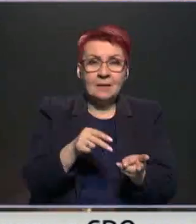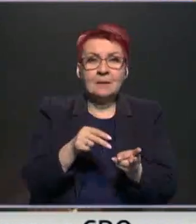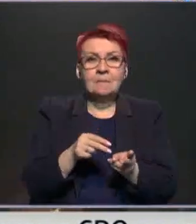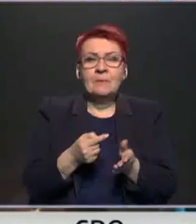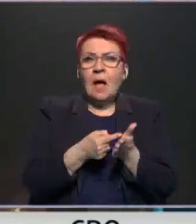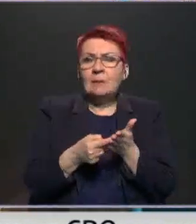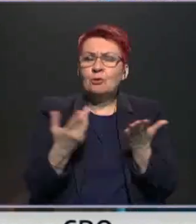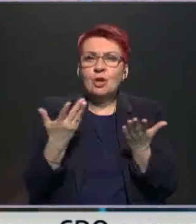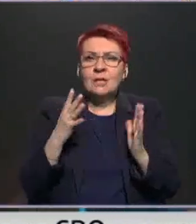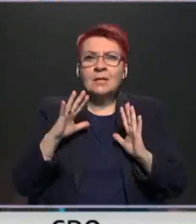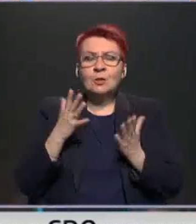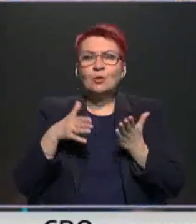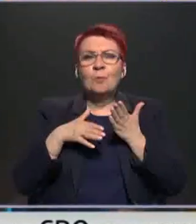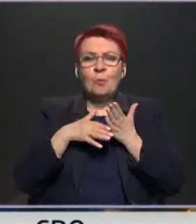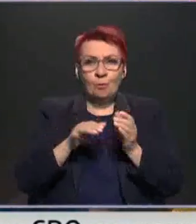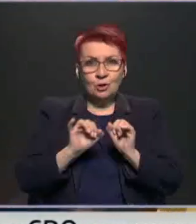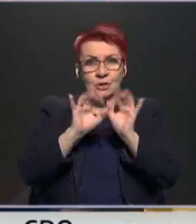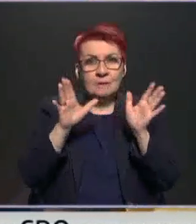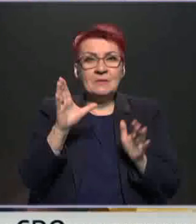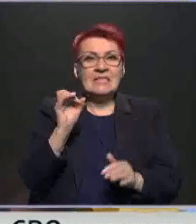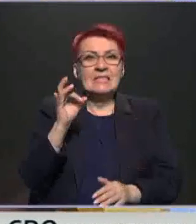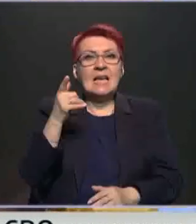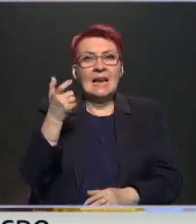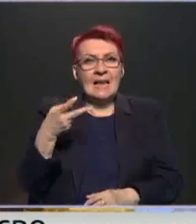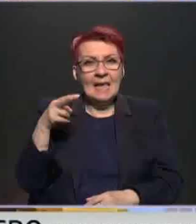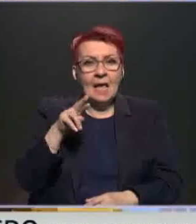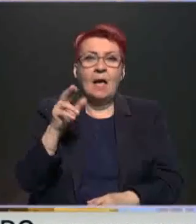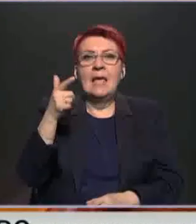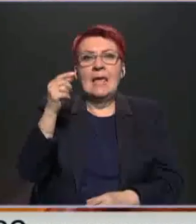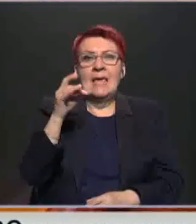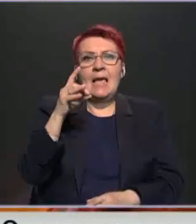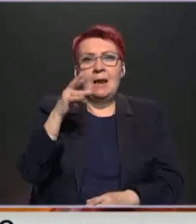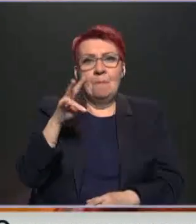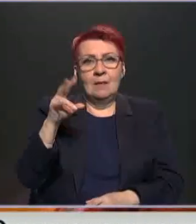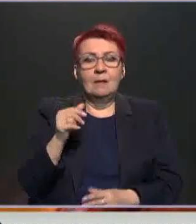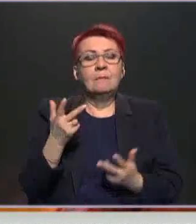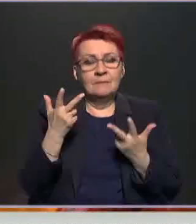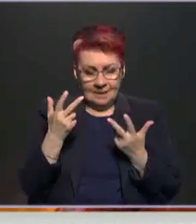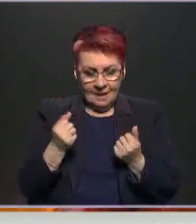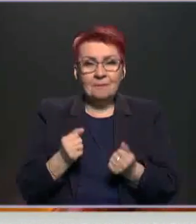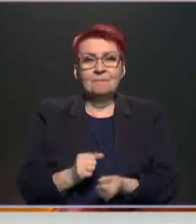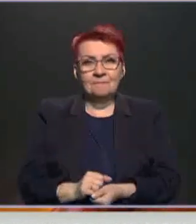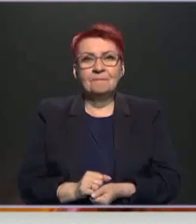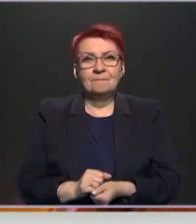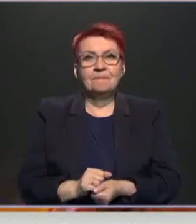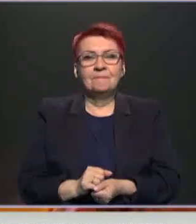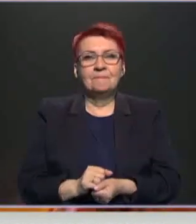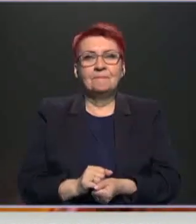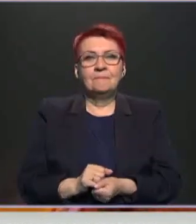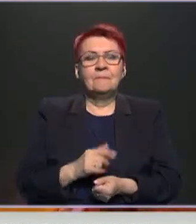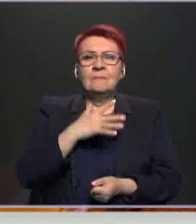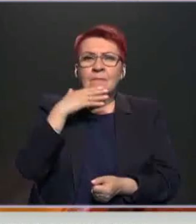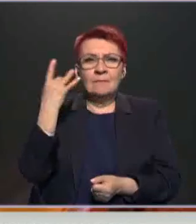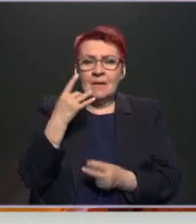Отмечены какие-то случаи помощи святых Сергия и Германа в наше время даже? Да, вы знаете, да. Это